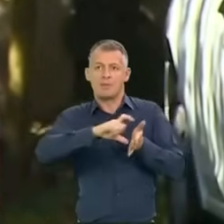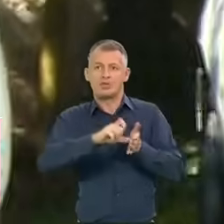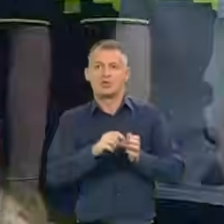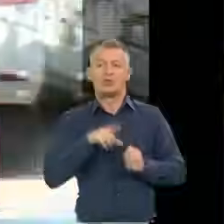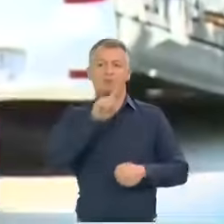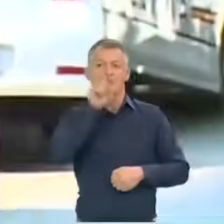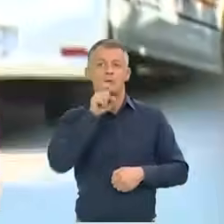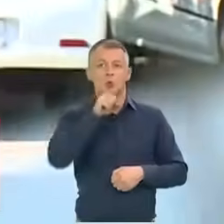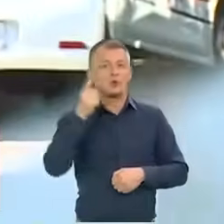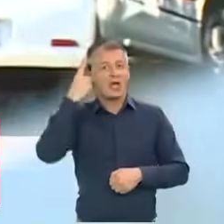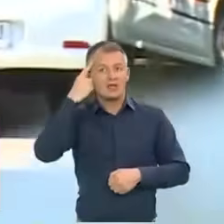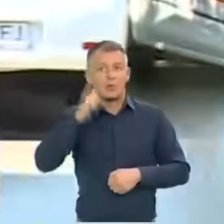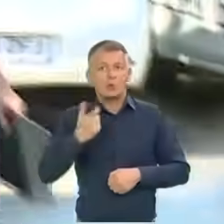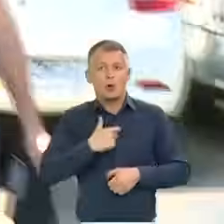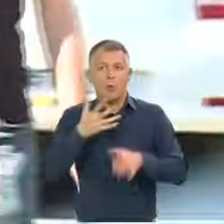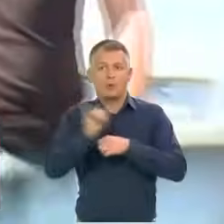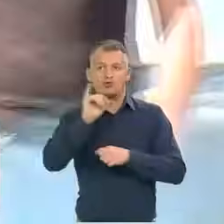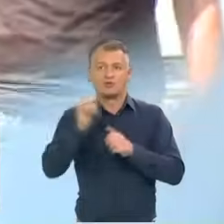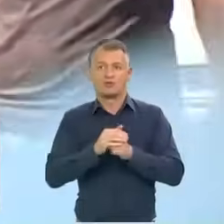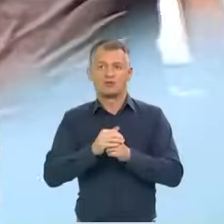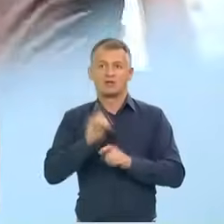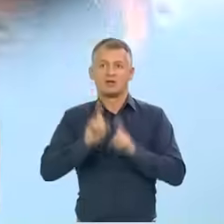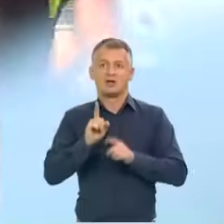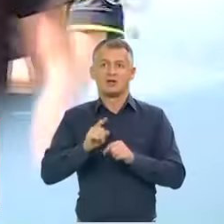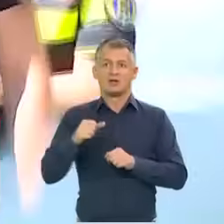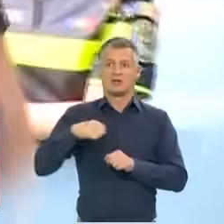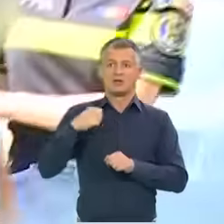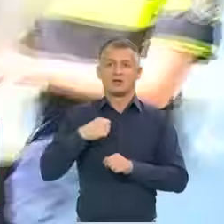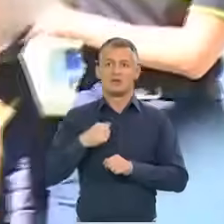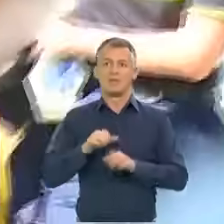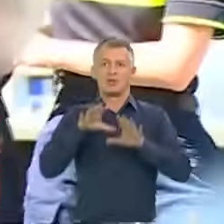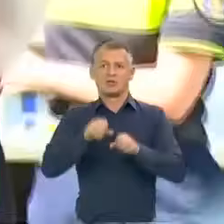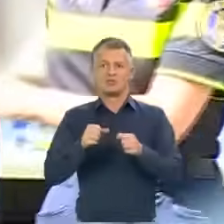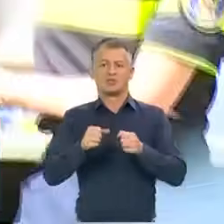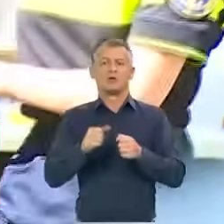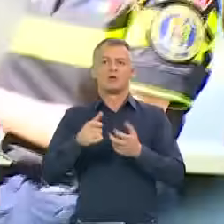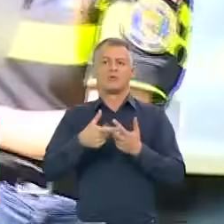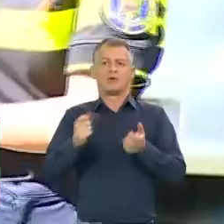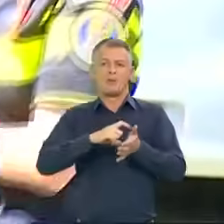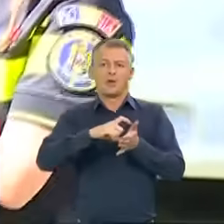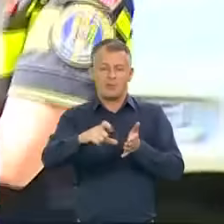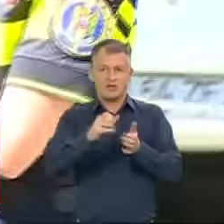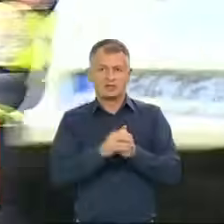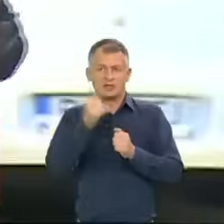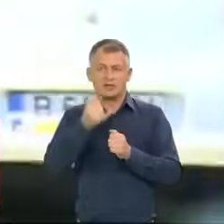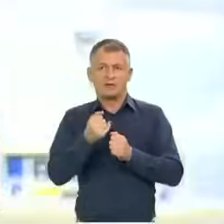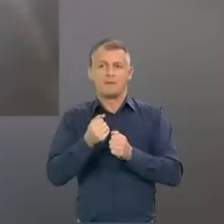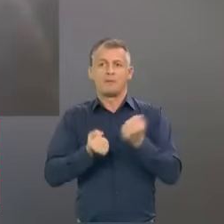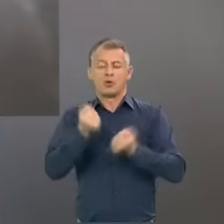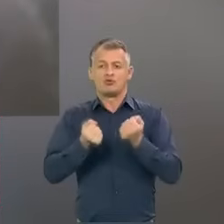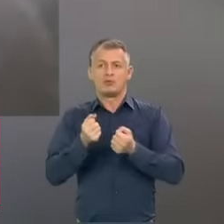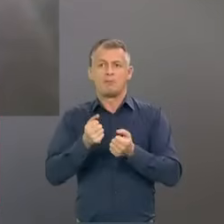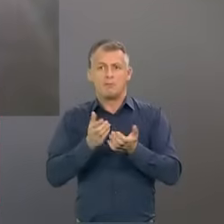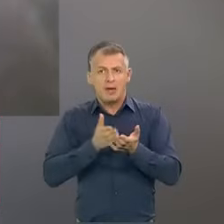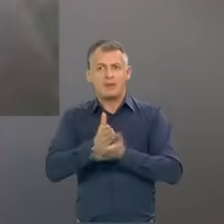cineva cazurile în care minorii sunt prinși la volanul unei mașini fără drept de a conduce sunt din ce în ce mai des întâlnite au